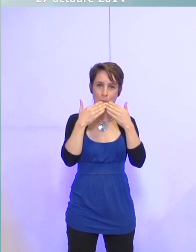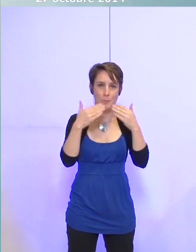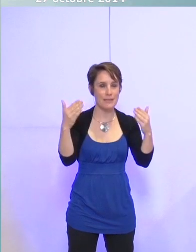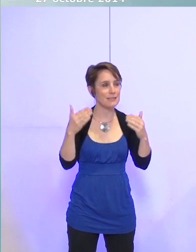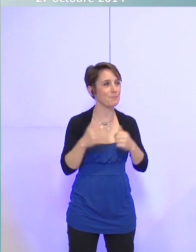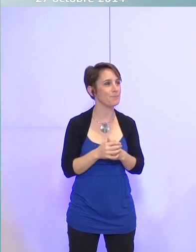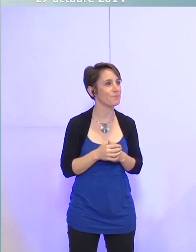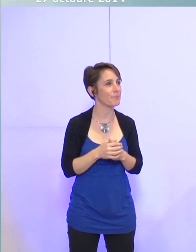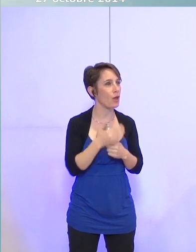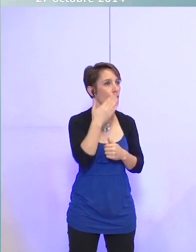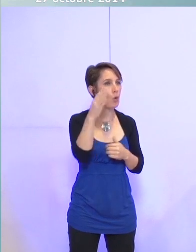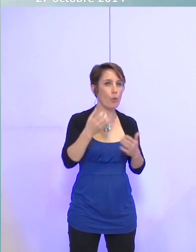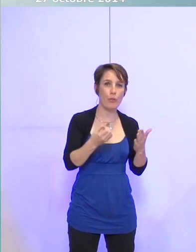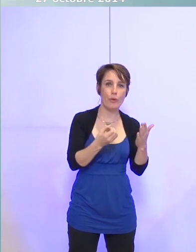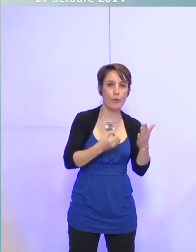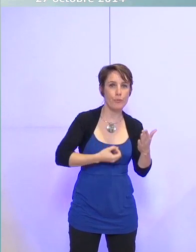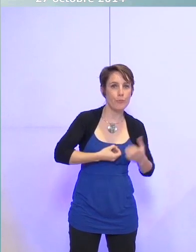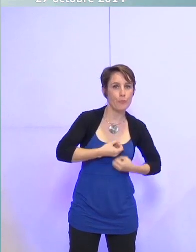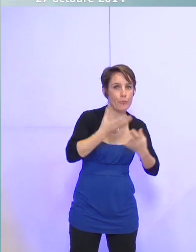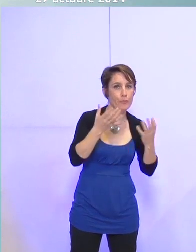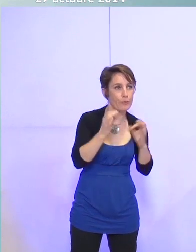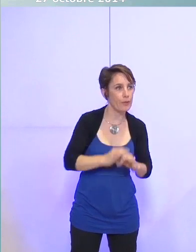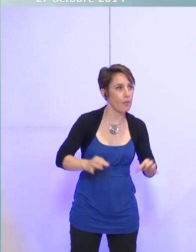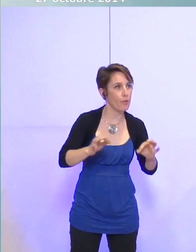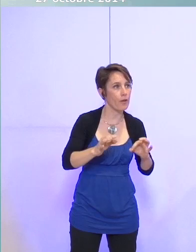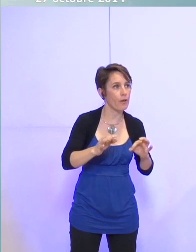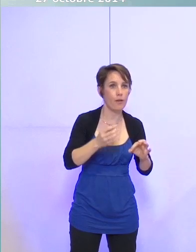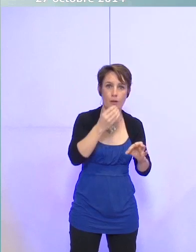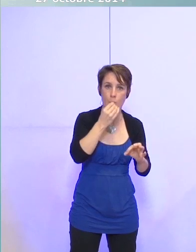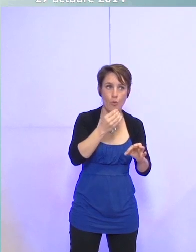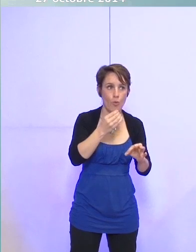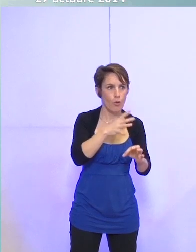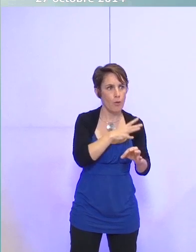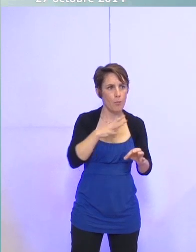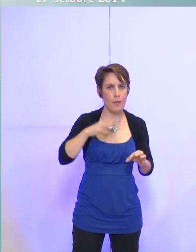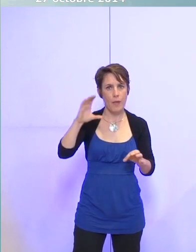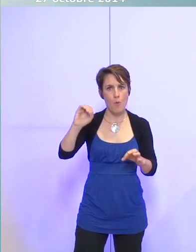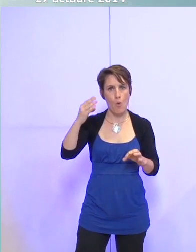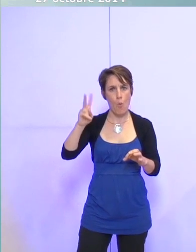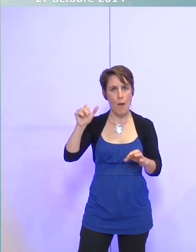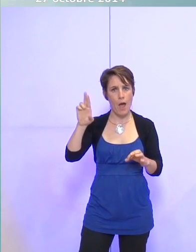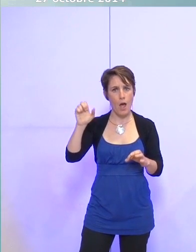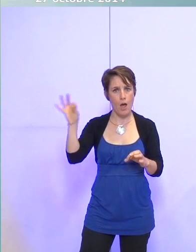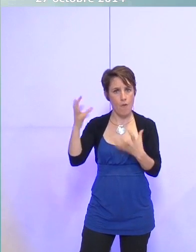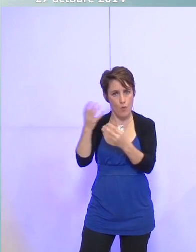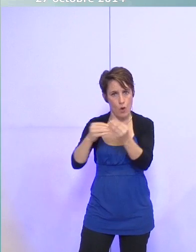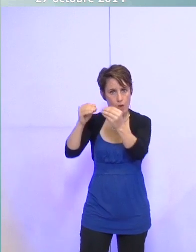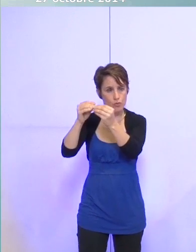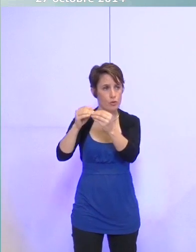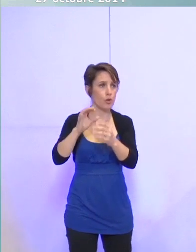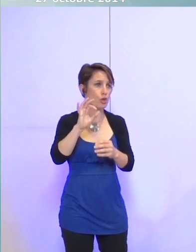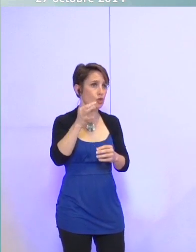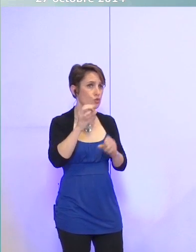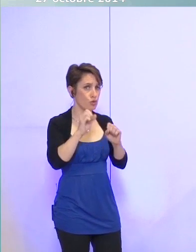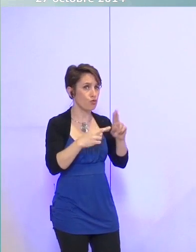S'il n'y a pas d'autres prises de parole, je vous propose de passer au vote. Non, Madame Compara, vous voulez amener quelques compléments d'information ?